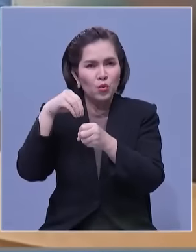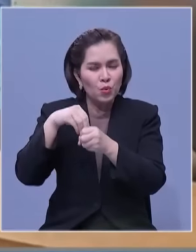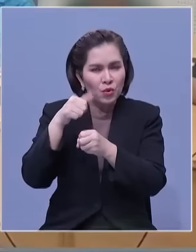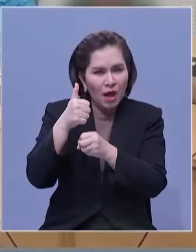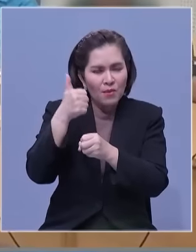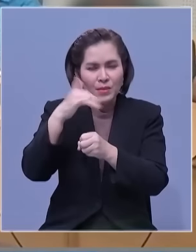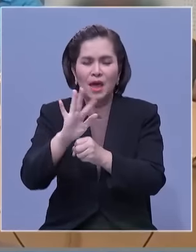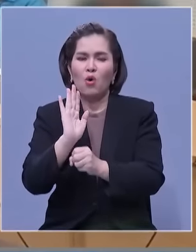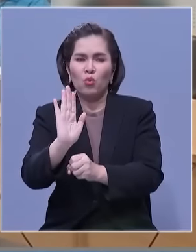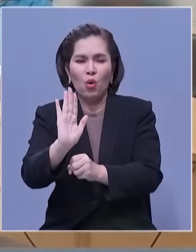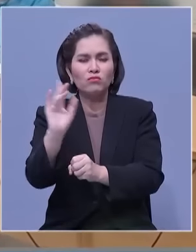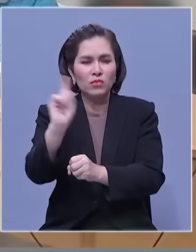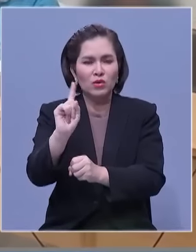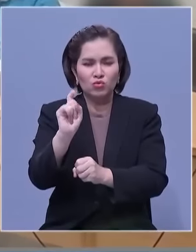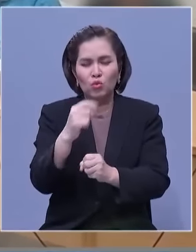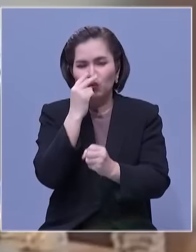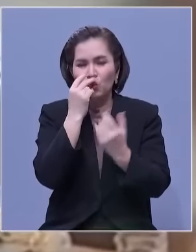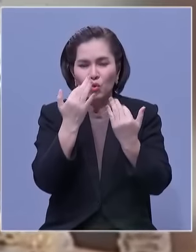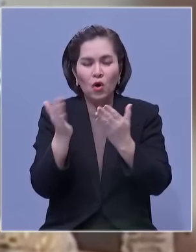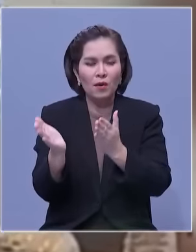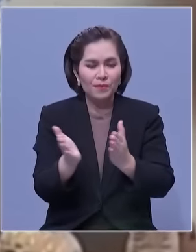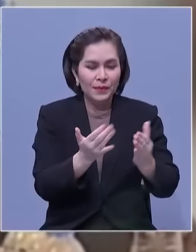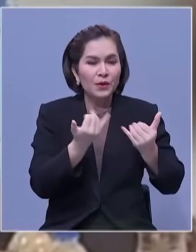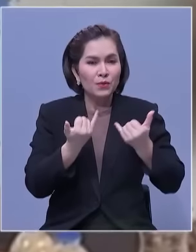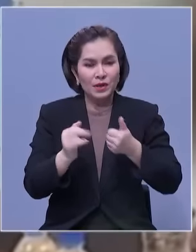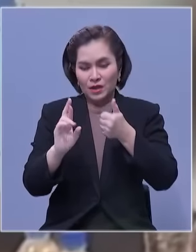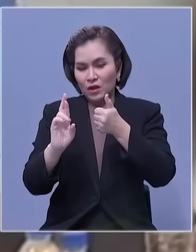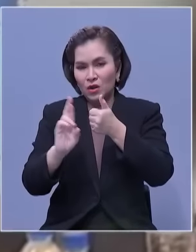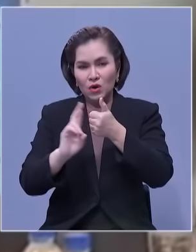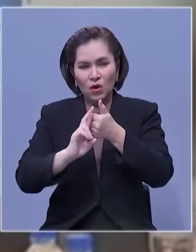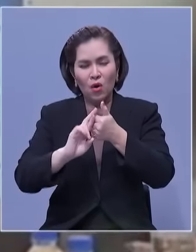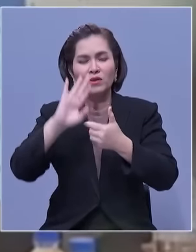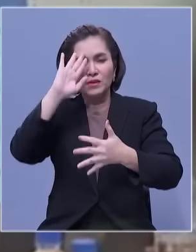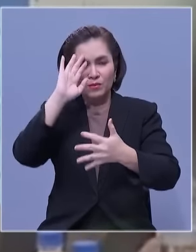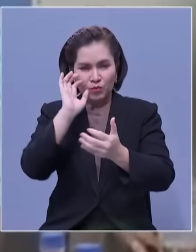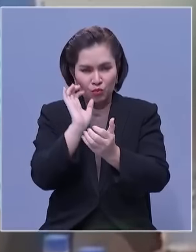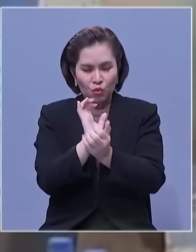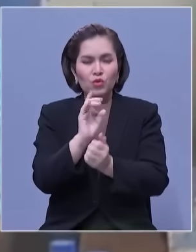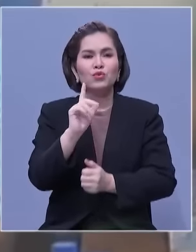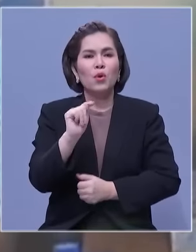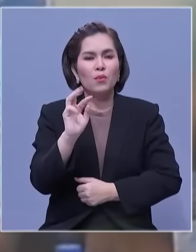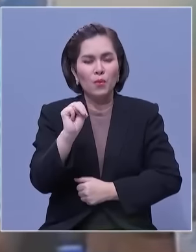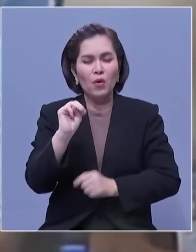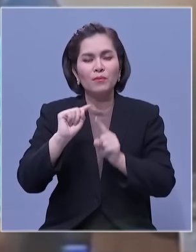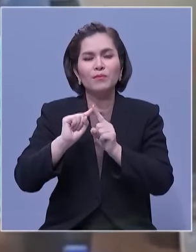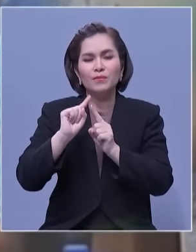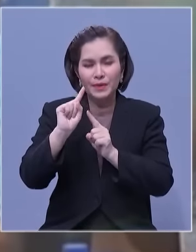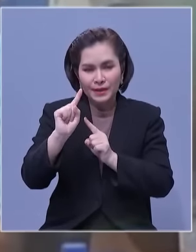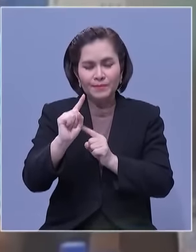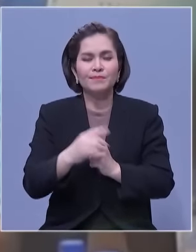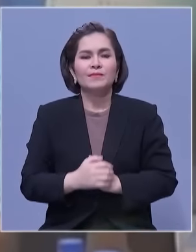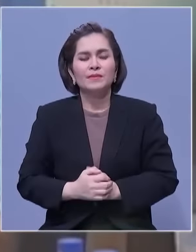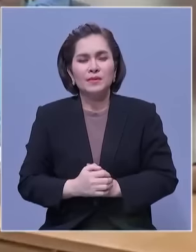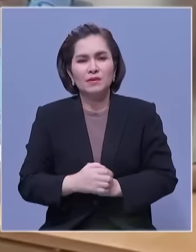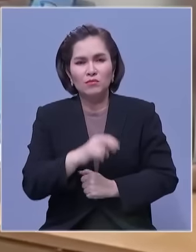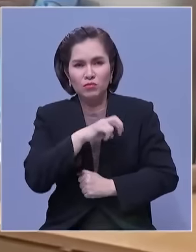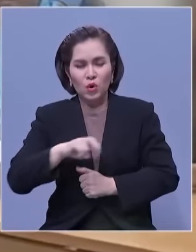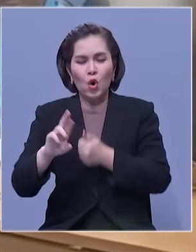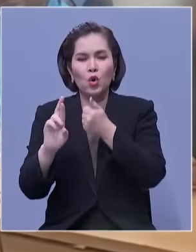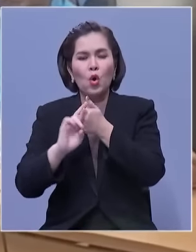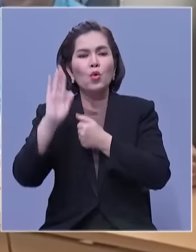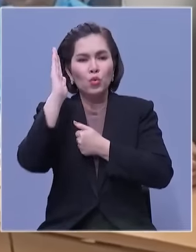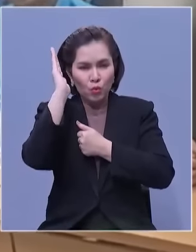างด้านของพันตำรวจเอกปริญญากลิ่นเกษรนะครับรองผู้บังคับการตำรวจตรวจคนเข้าเมืองหนึ่งในฐานะรองโฆษกสำนักงานตำรว